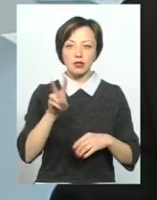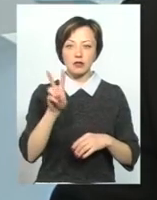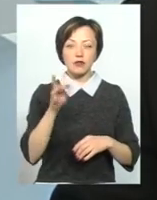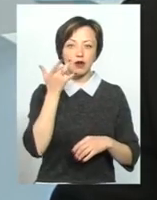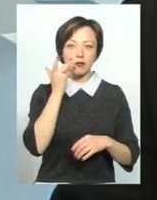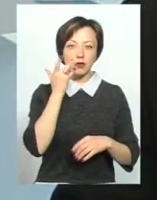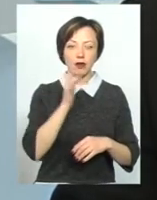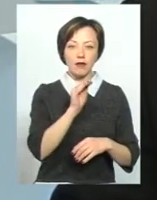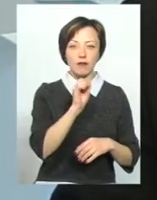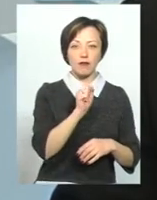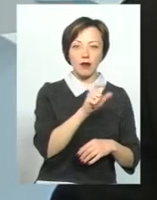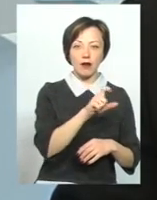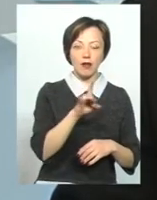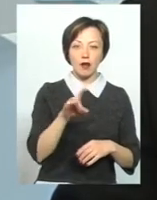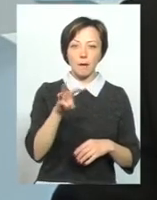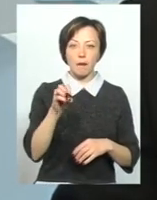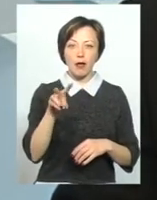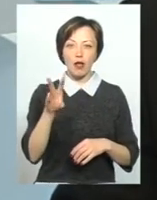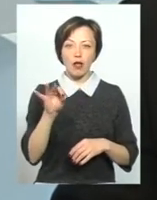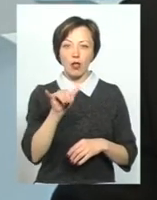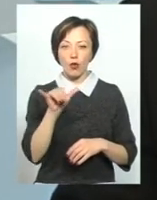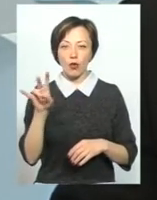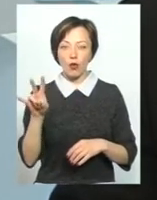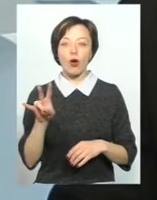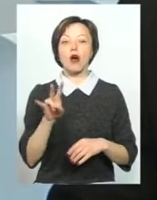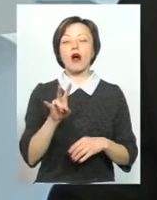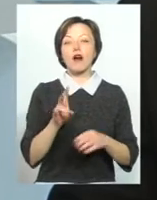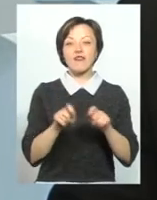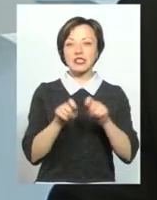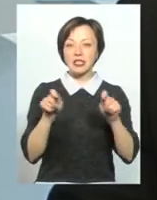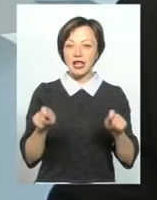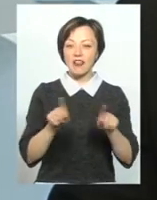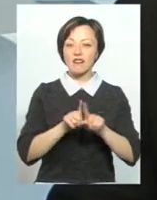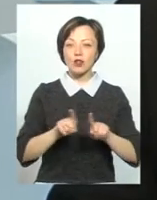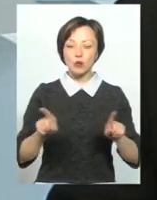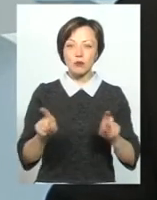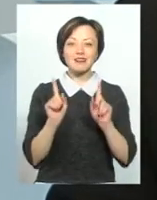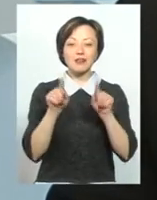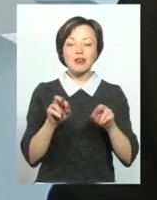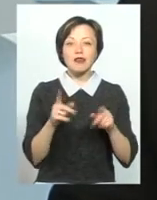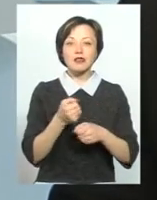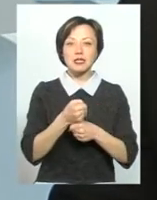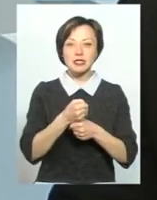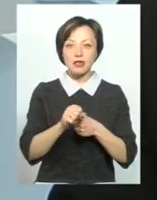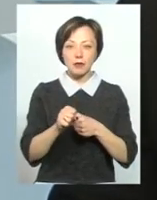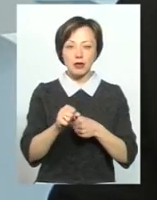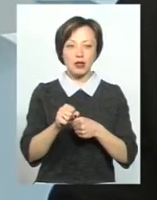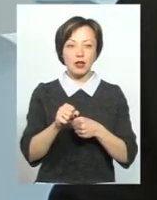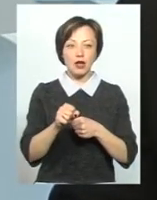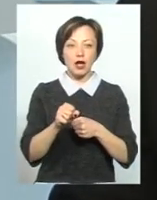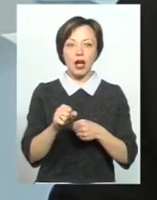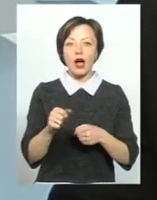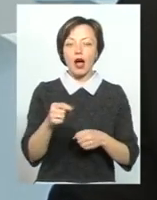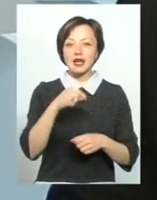американці, Ендрю Файер і Крейг Мело, відкрили феномен РНА-інтерференції, тобто яким чином можна заставити імунну систему